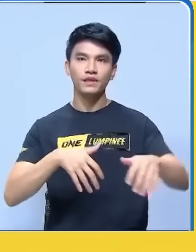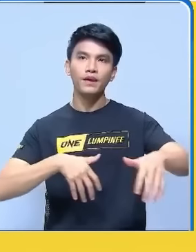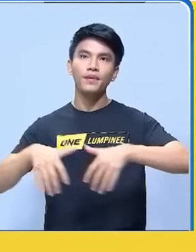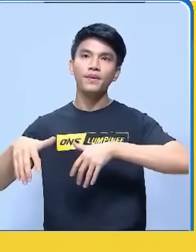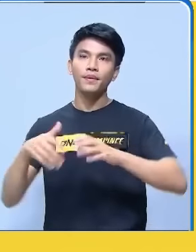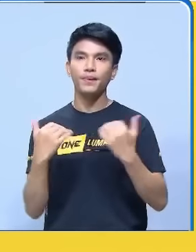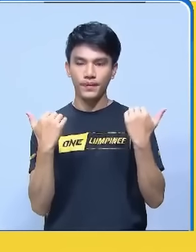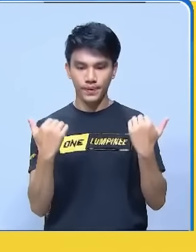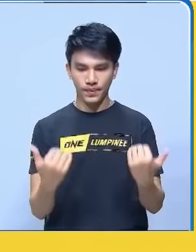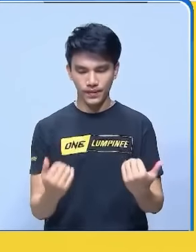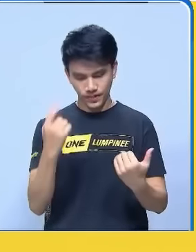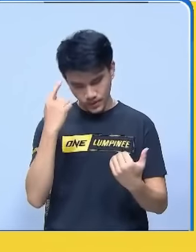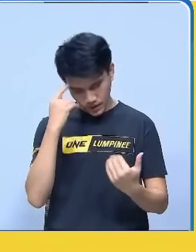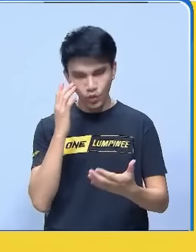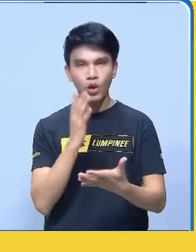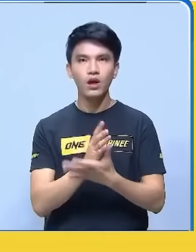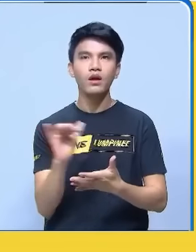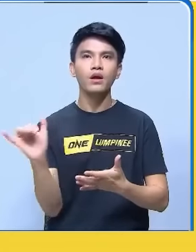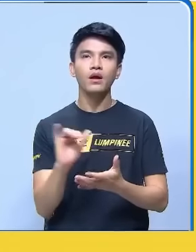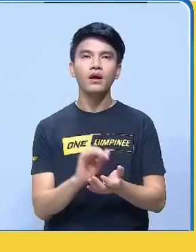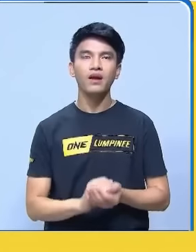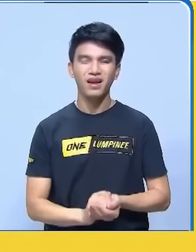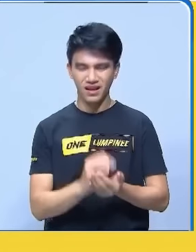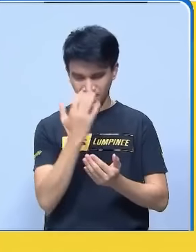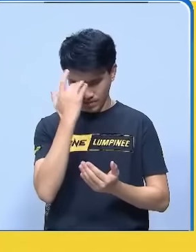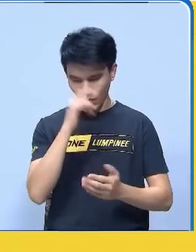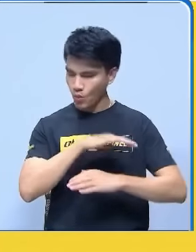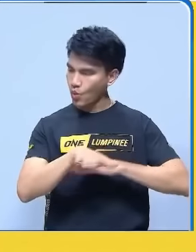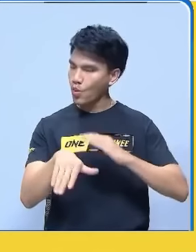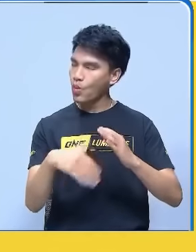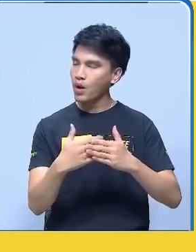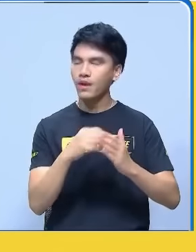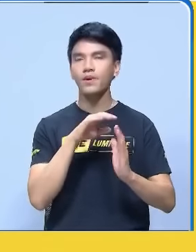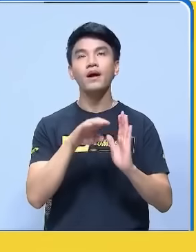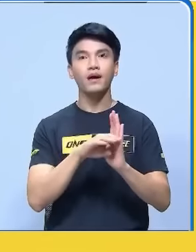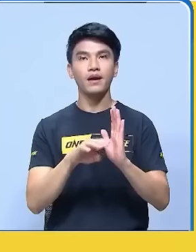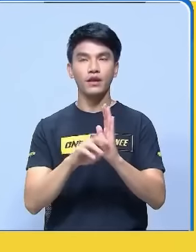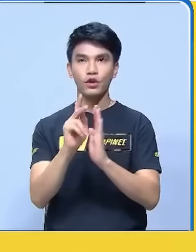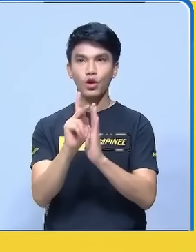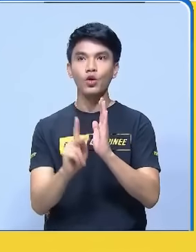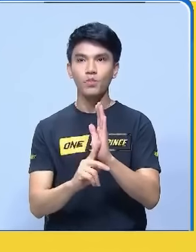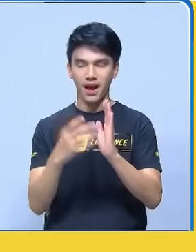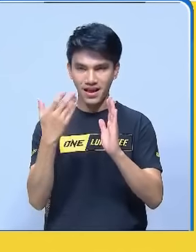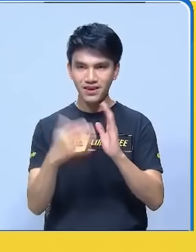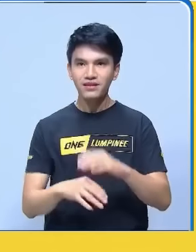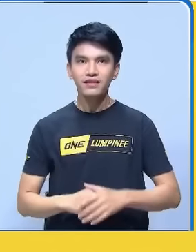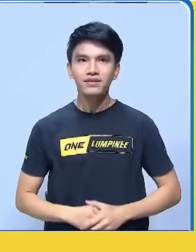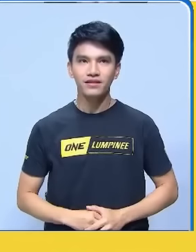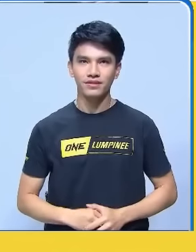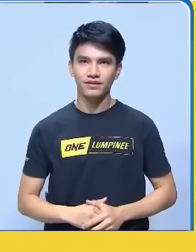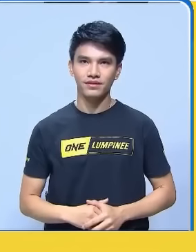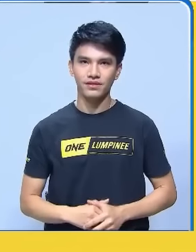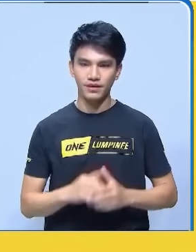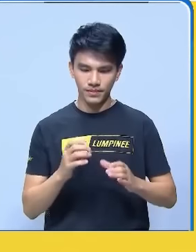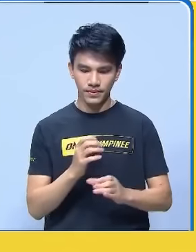อนนี้เนี่ยมันอาจจะไม่ได้หยุดอยู่แค่นั้นแล้วเพราะเรื่องทุกอย่างมันเข้าสู่กระบวนการแล้วทุกอย่างต้องไปชี้แจงกับเจ้าหน้าที่แล้วค่ะ ค่ะเดี๋ยวนิดนึงนะคะขอสรุป